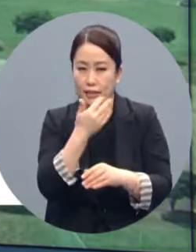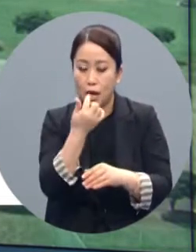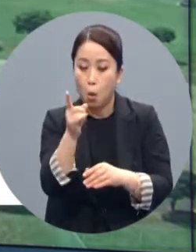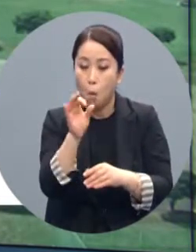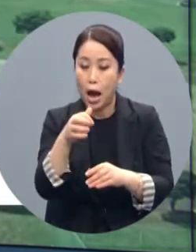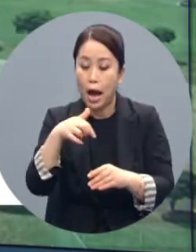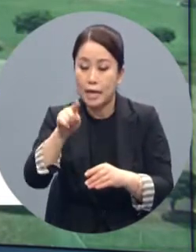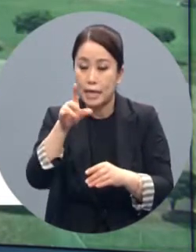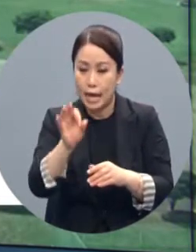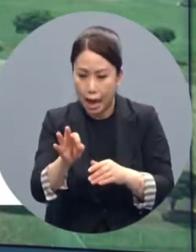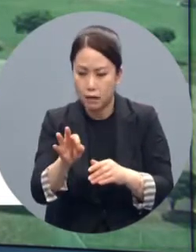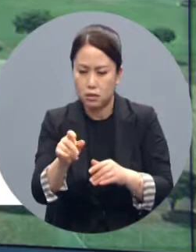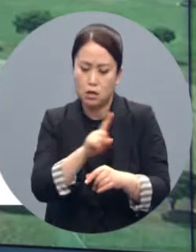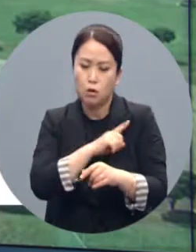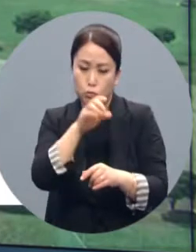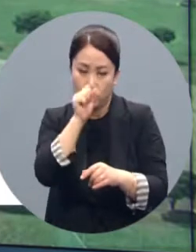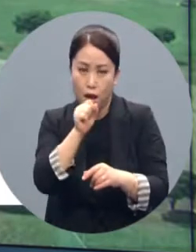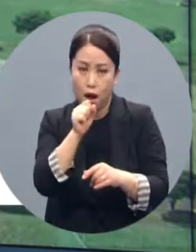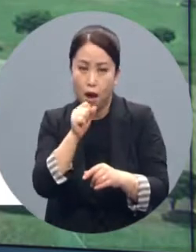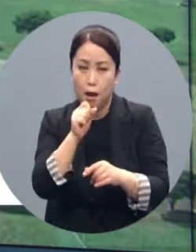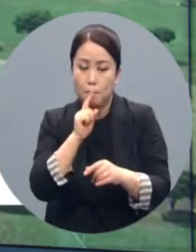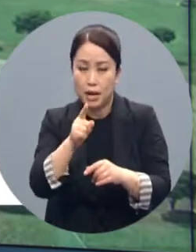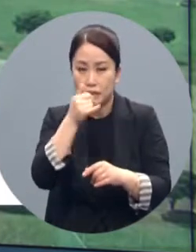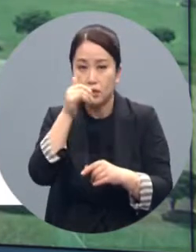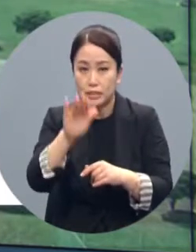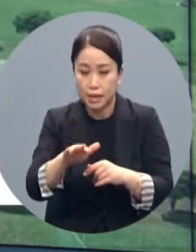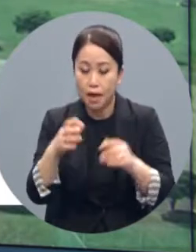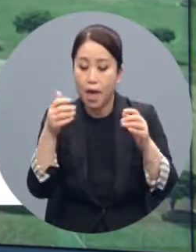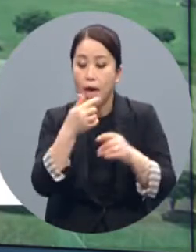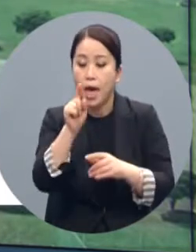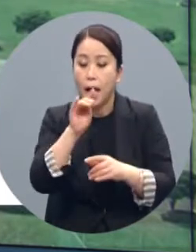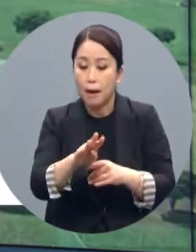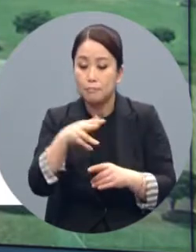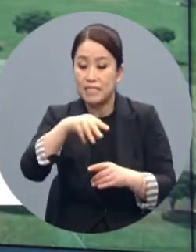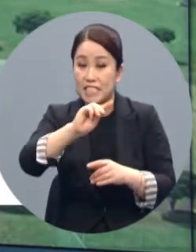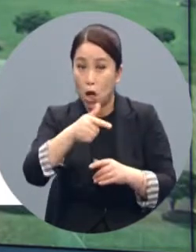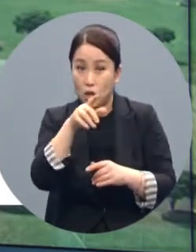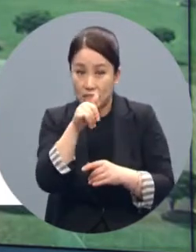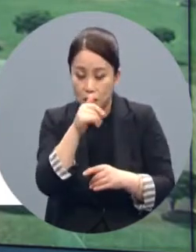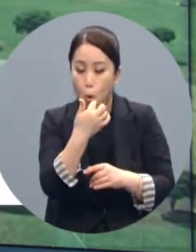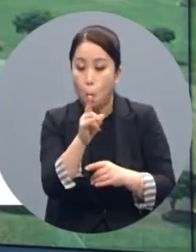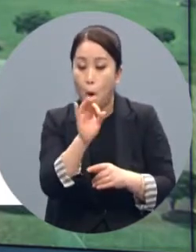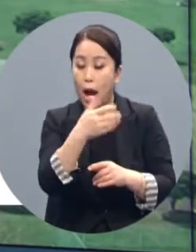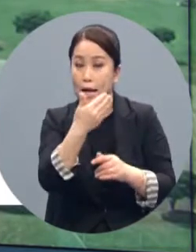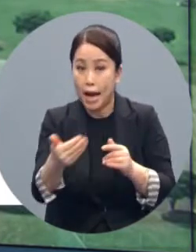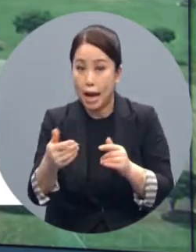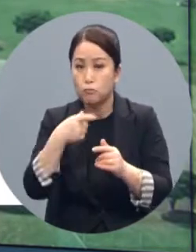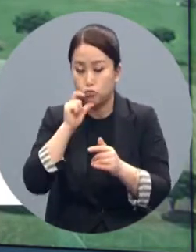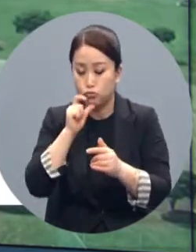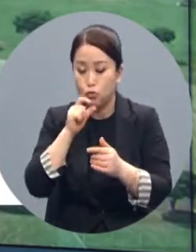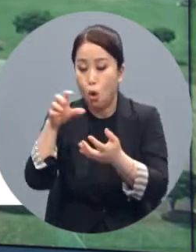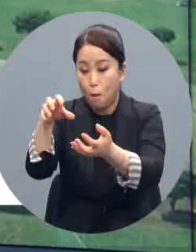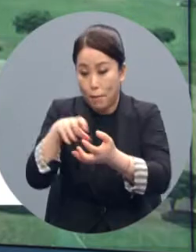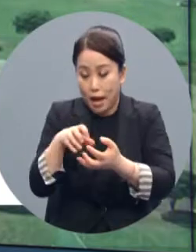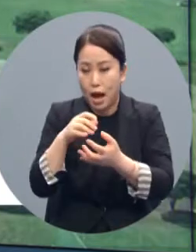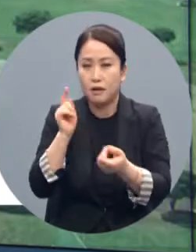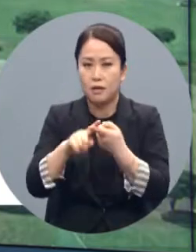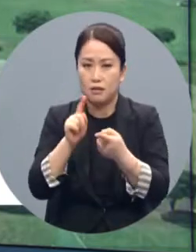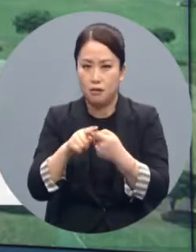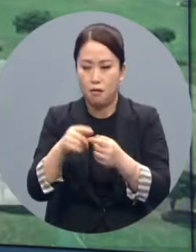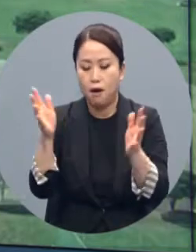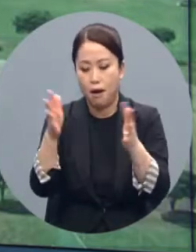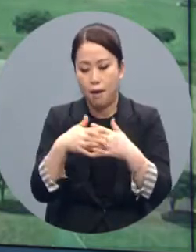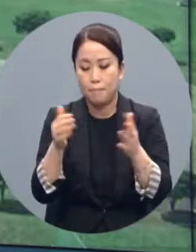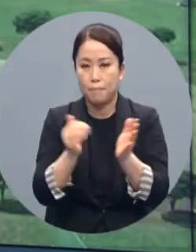최선의 대안으로 거론되어 왔었는데요. 이 합천 환강물을 공급받는 계획이 드디어 환경부를 통과했습니다. 자세한 내용 이두원